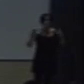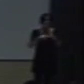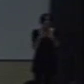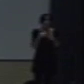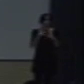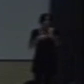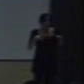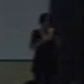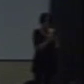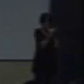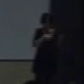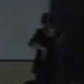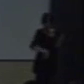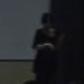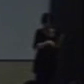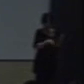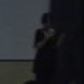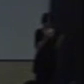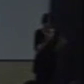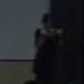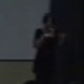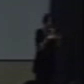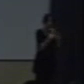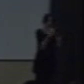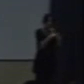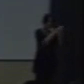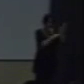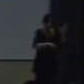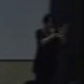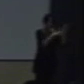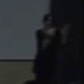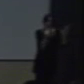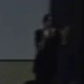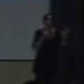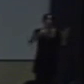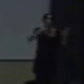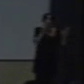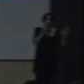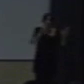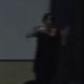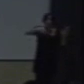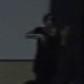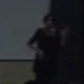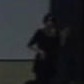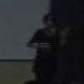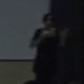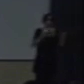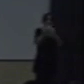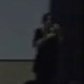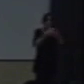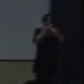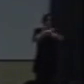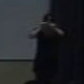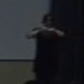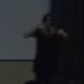als periodistes perquè a la Constitució se'ns reconeix com les persones, els professionals, que hem de realitzar el dret de la gent a saber.